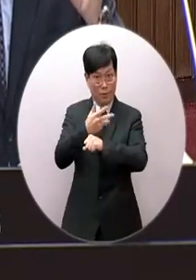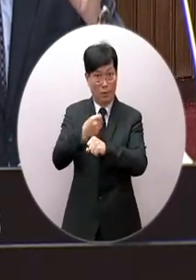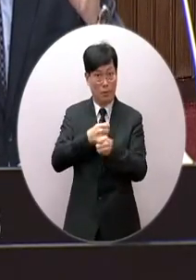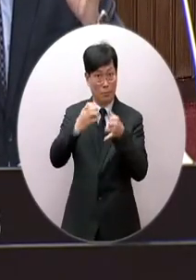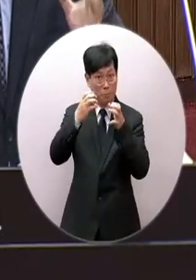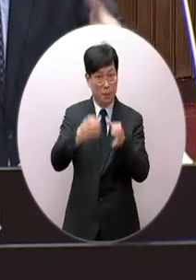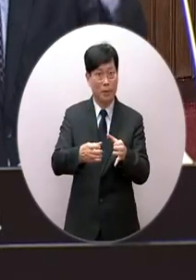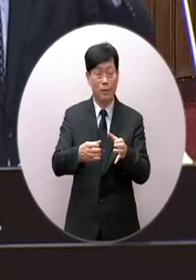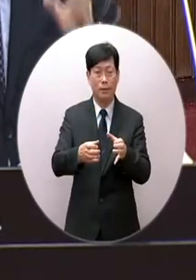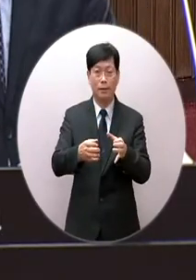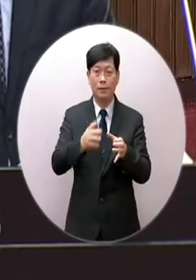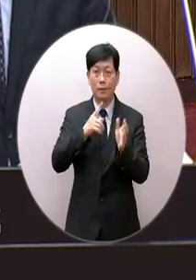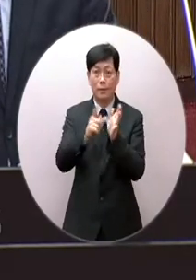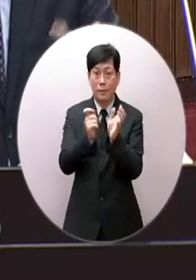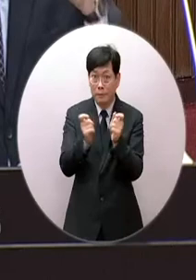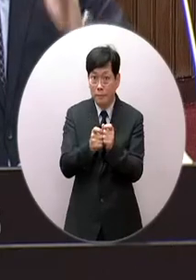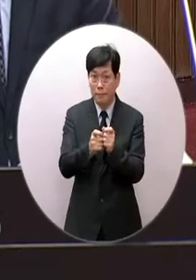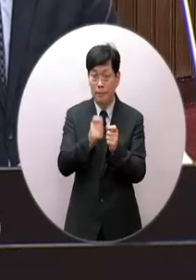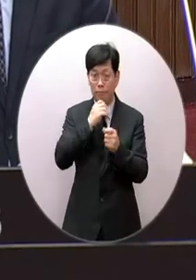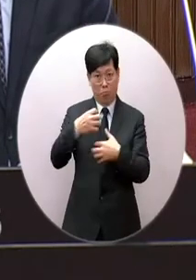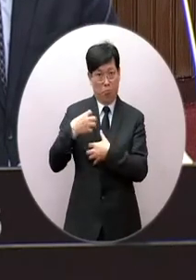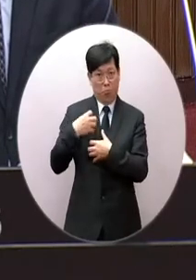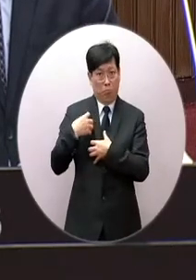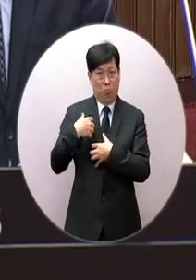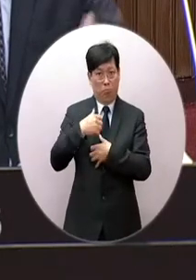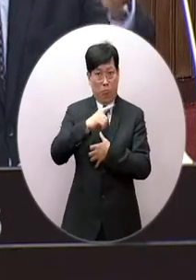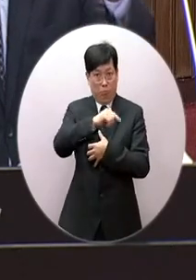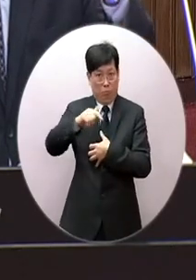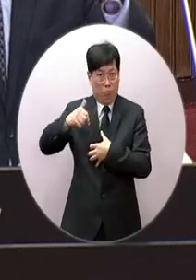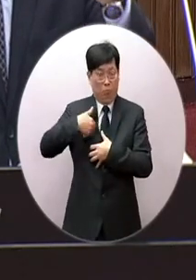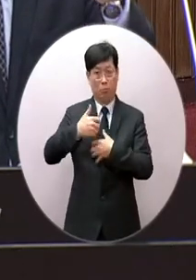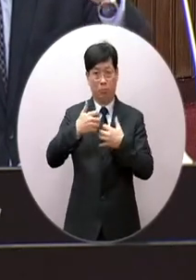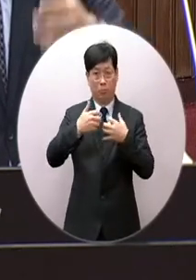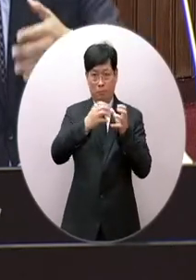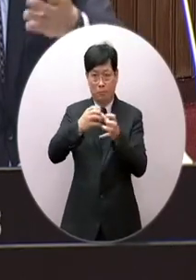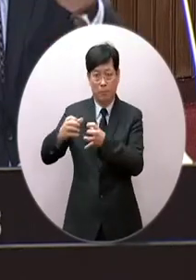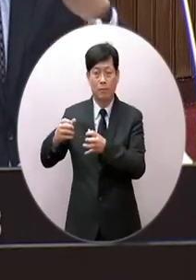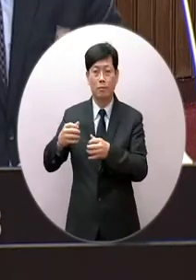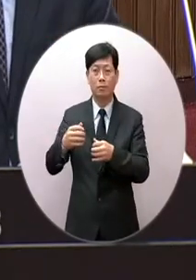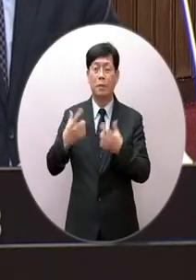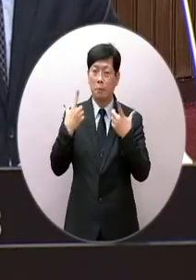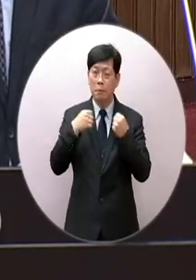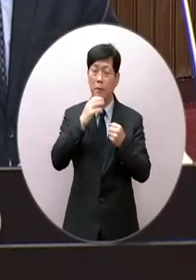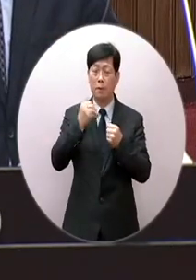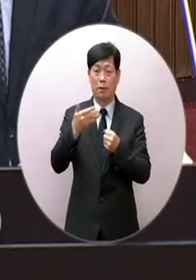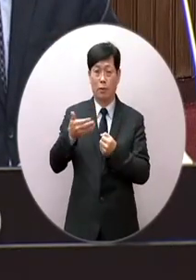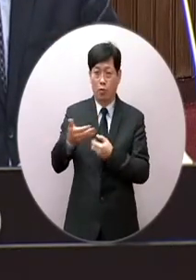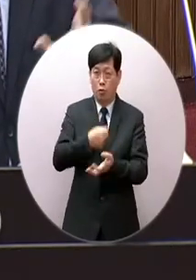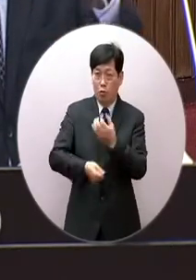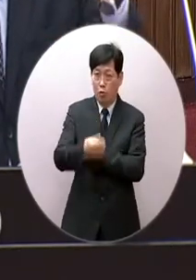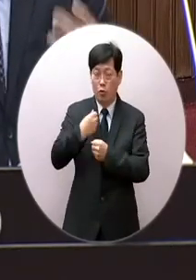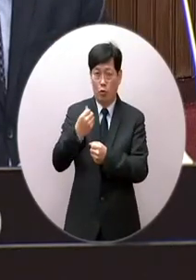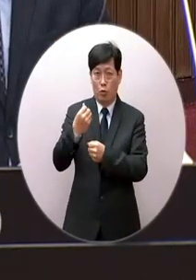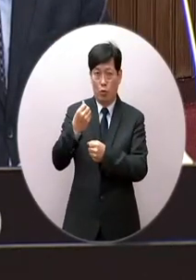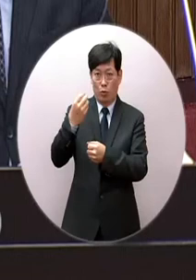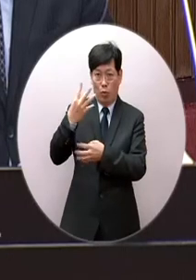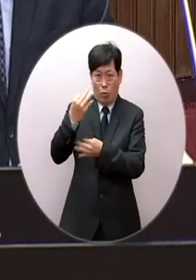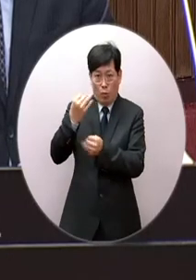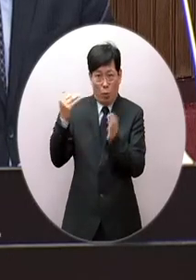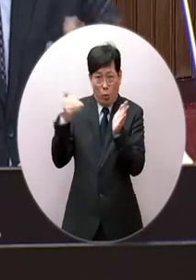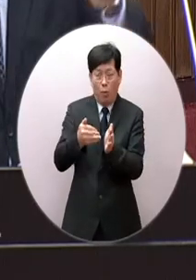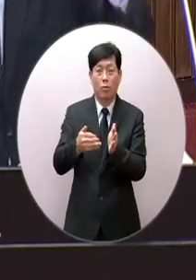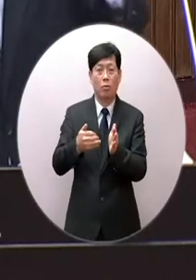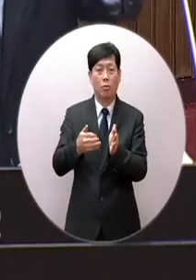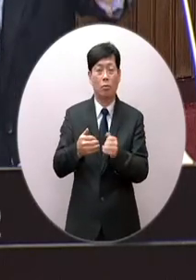些短期的一些军事设施，可能啊，因为渔季快到了，哈，渔期快到